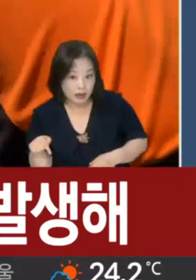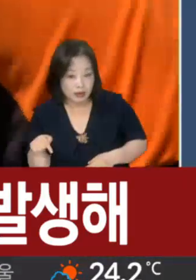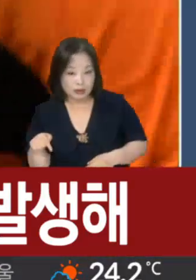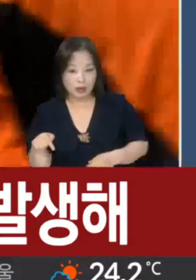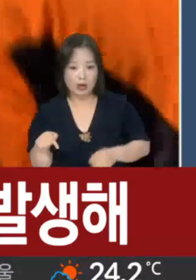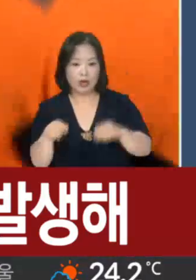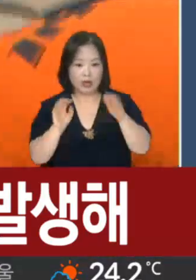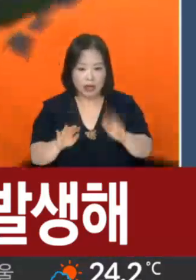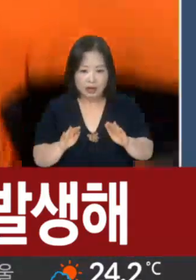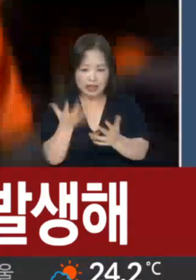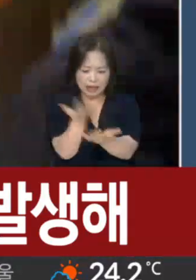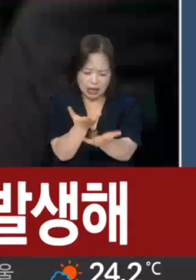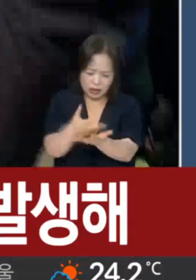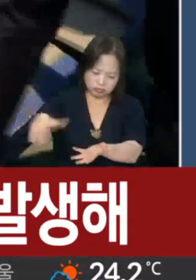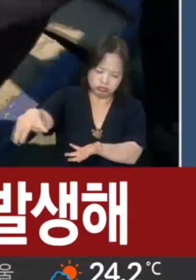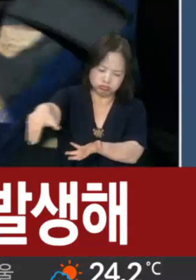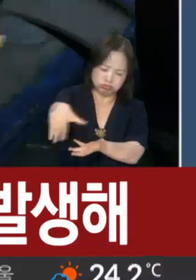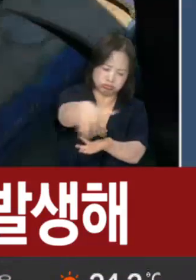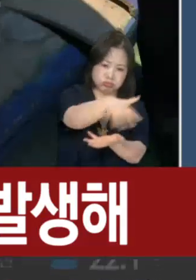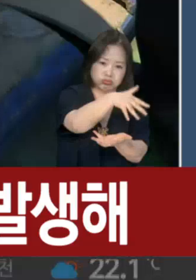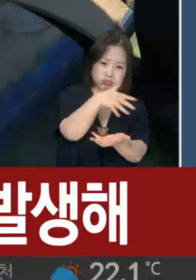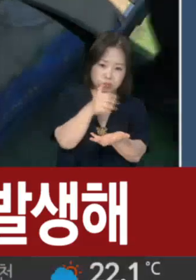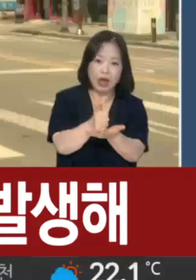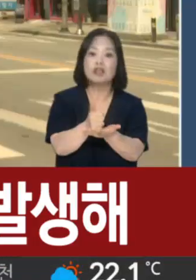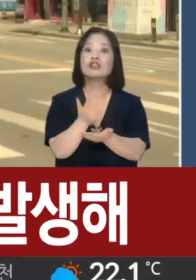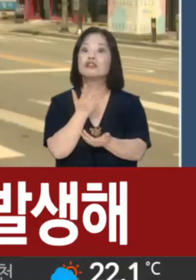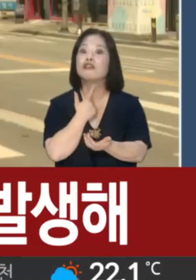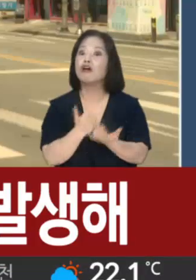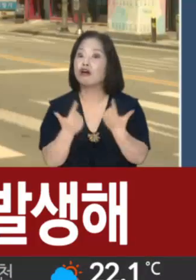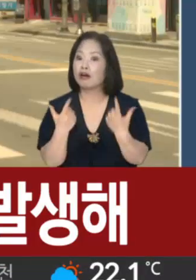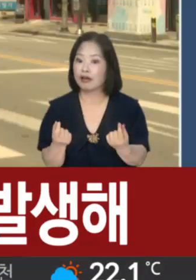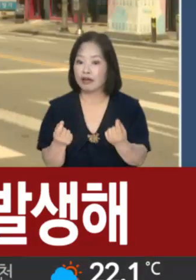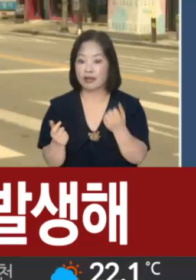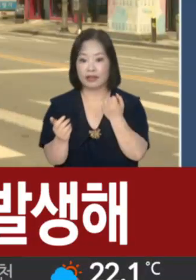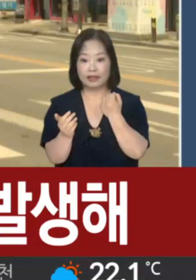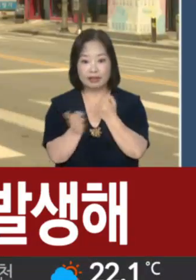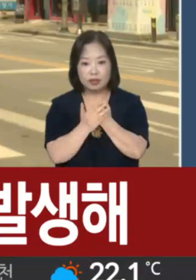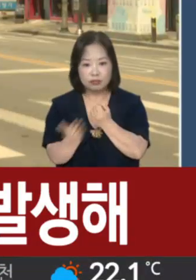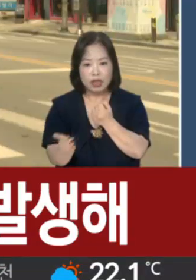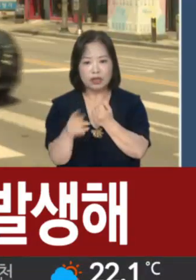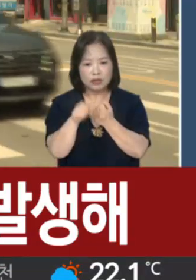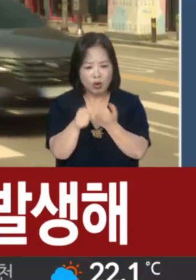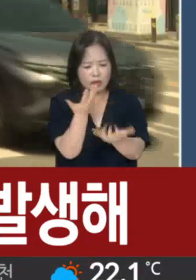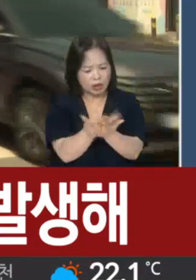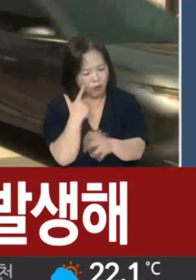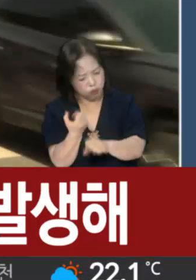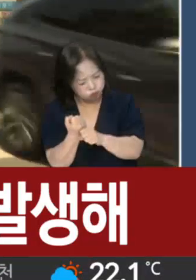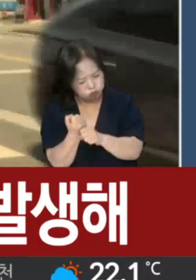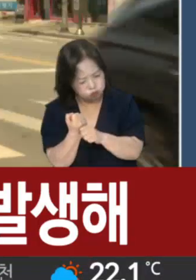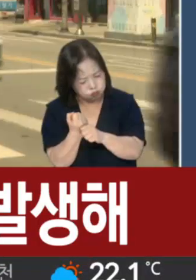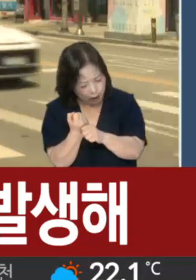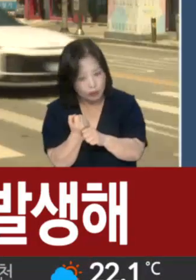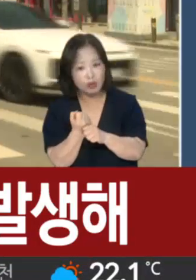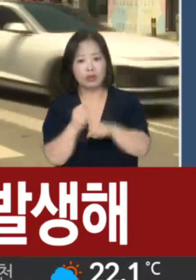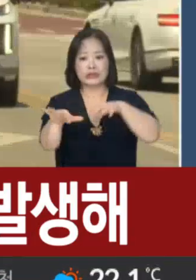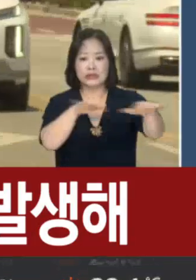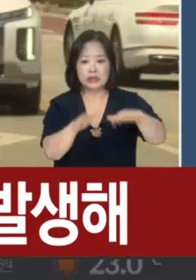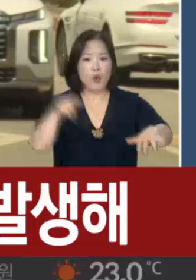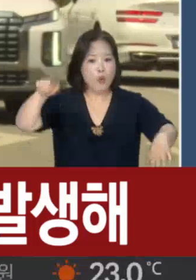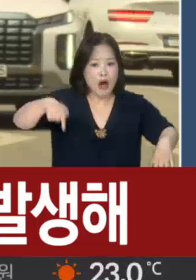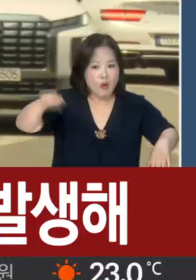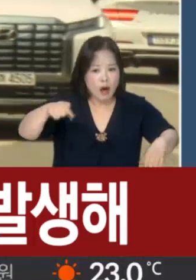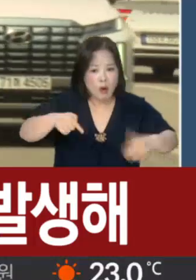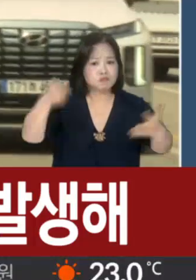곳에서도 데이터를 수거해 가고 있거든요. 예. 그런 상황에서도 예측을 하지 못하니까 예, 그런 여름이 있다라는